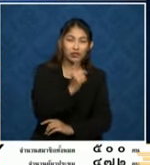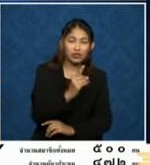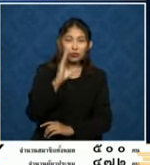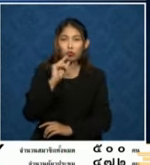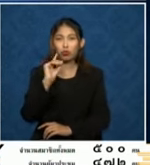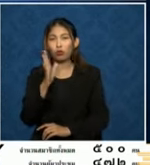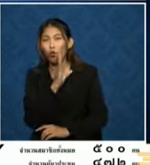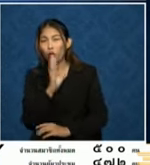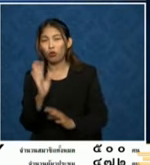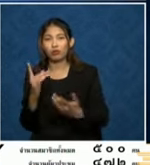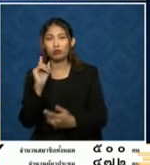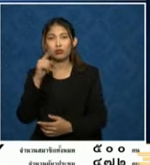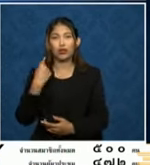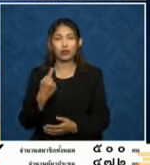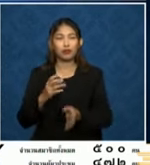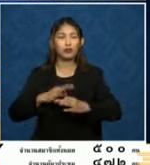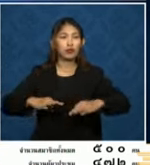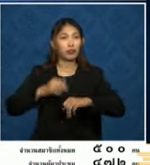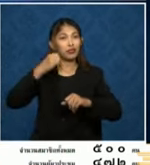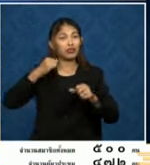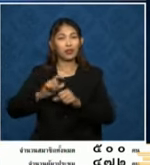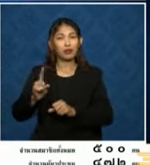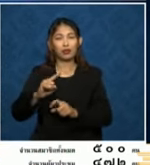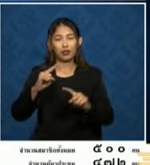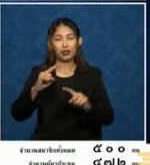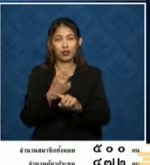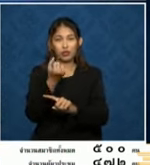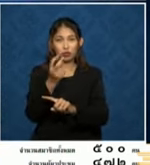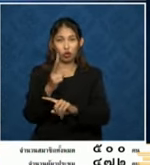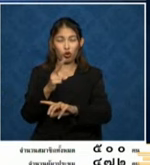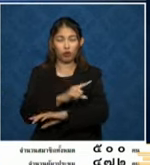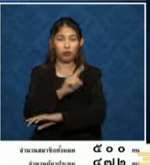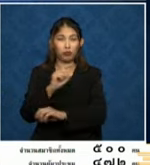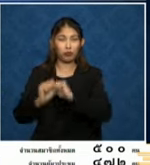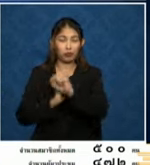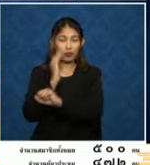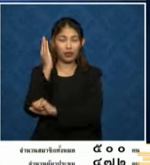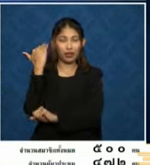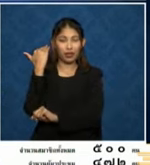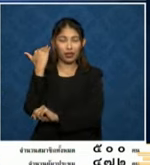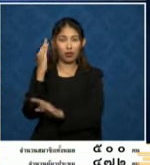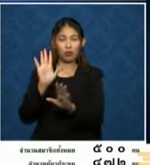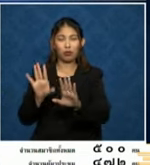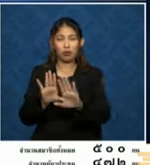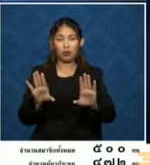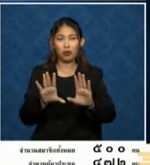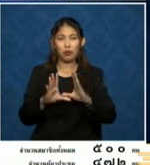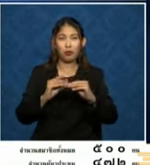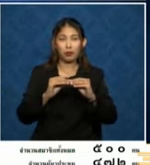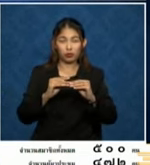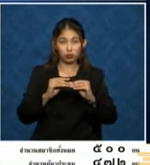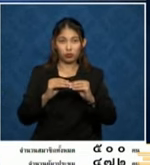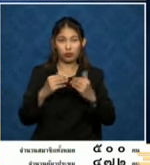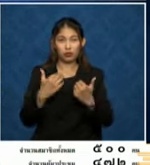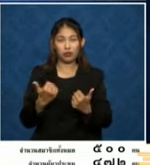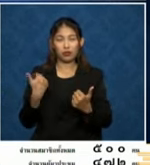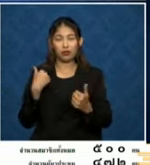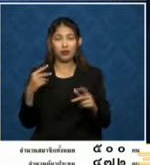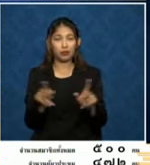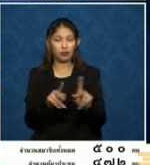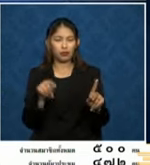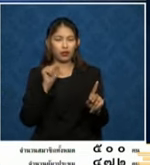งกันแน่ถ้าเราจำกันได้ท่านประธานย้อนไปเมื่อเดือนธันวาคมปีที่แล้วตอนเปิดสมัยประชุมสภาครั้งล่าสุดนะครับทางคณะกรรมการ